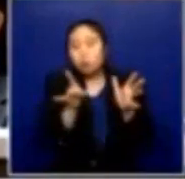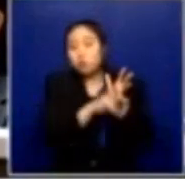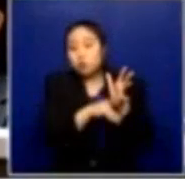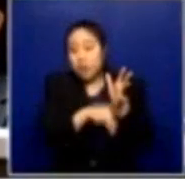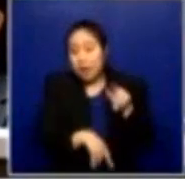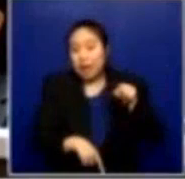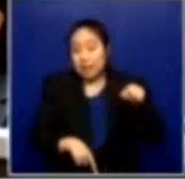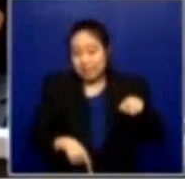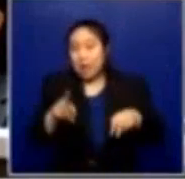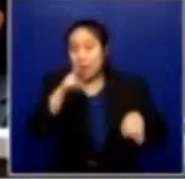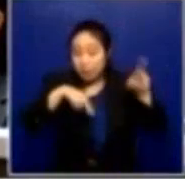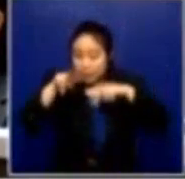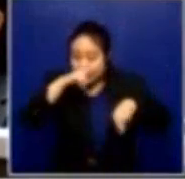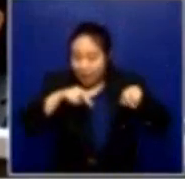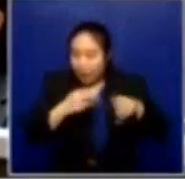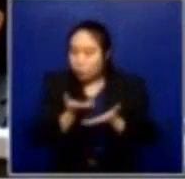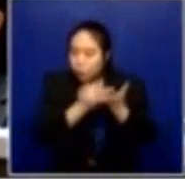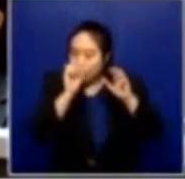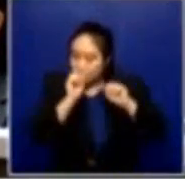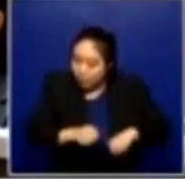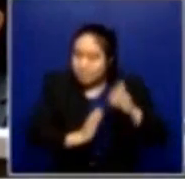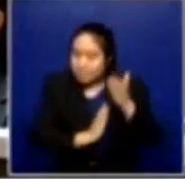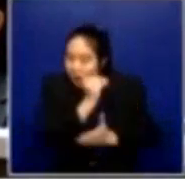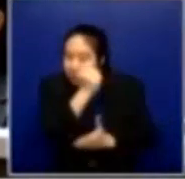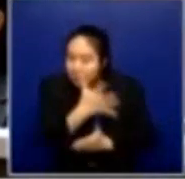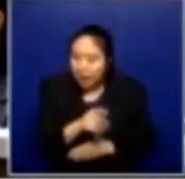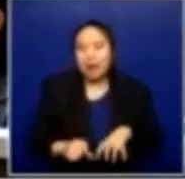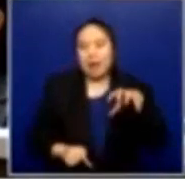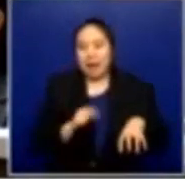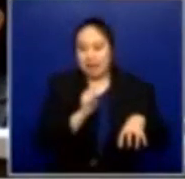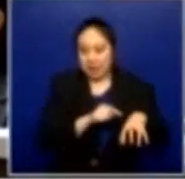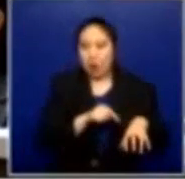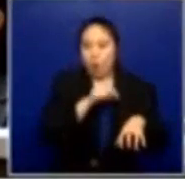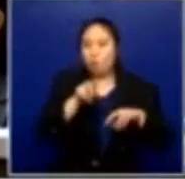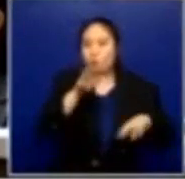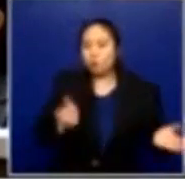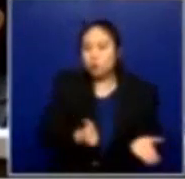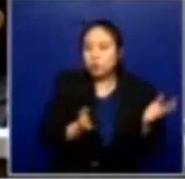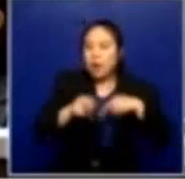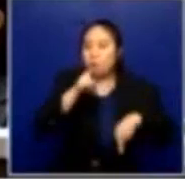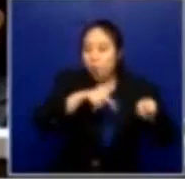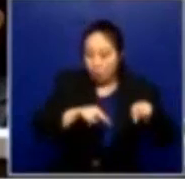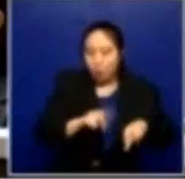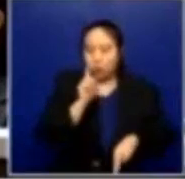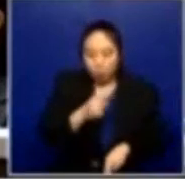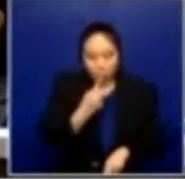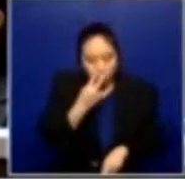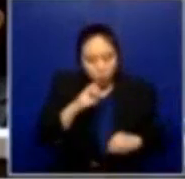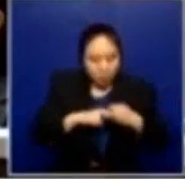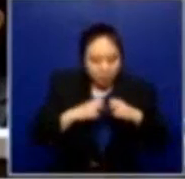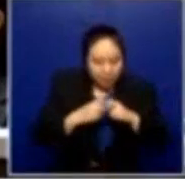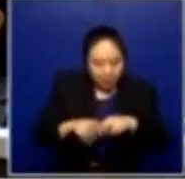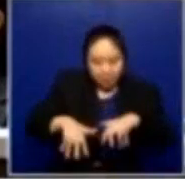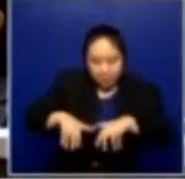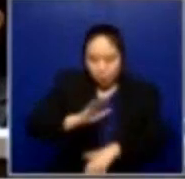ารณาก็คือกรมส่งเสริมการปกครองท้องถิ่นตรงนี้แหละครับควรจะต้องแก้ไขให้ดูสภาพของปัญหาความเดือดร้อน